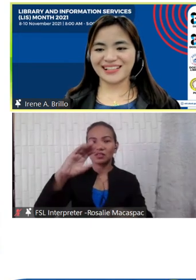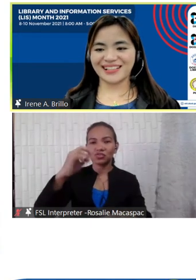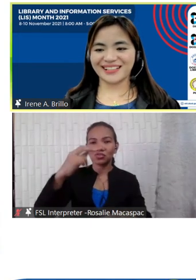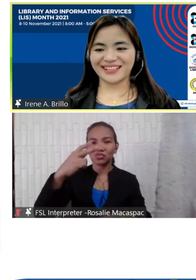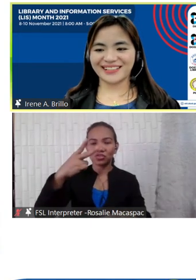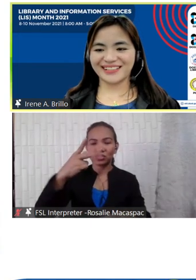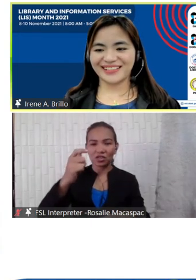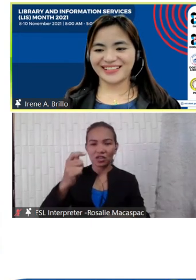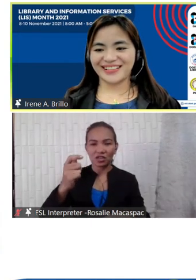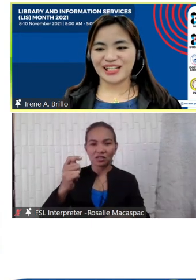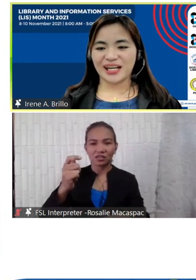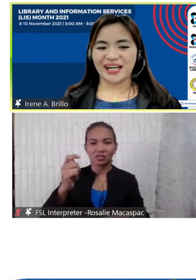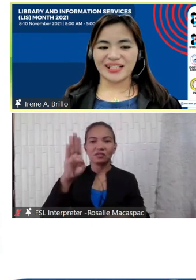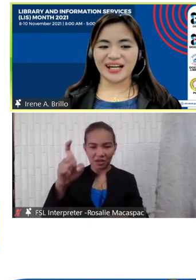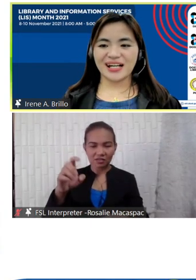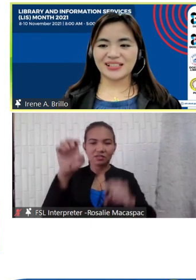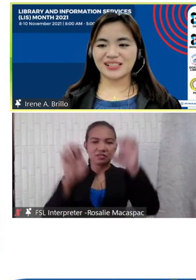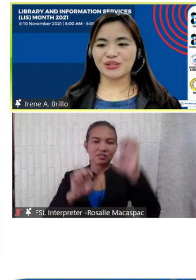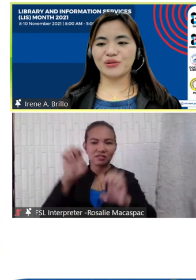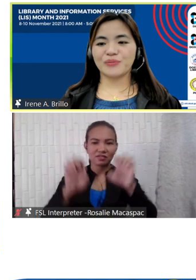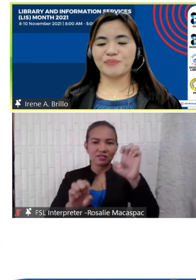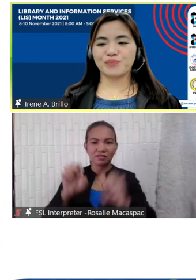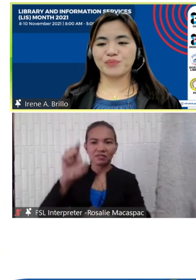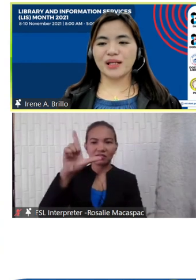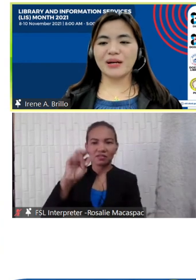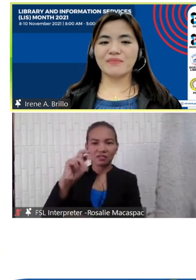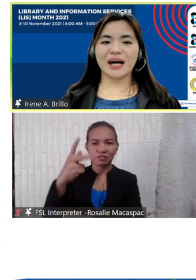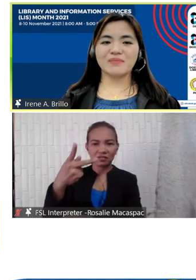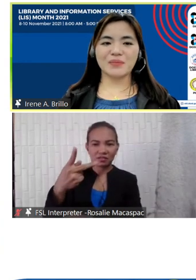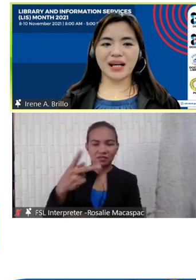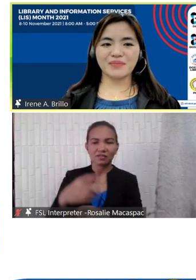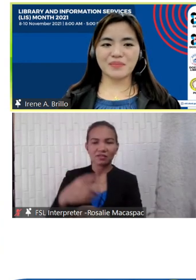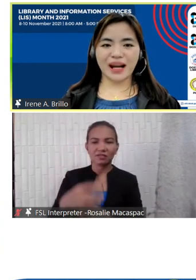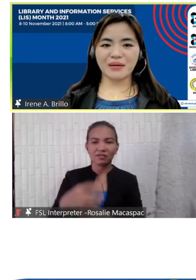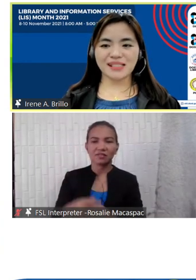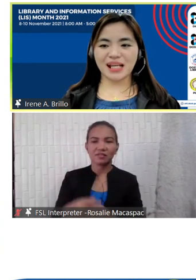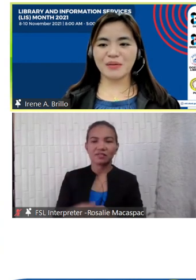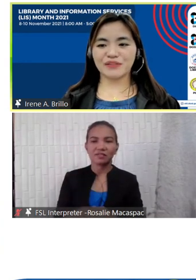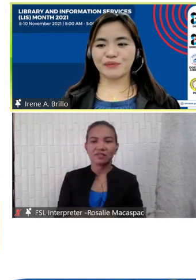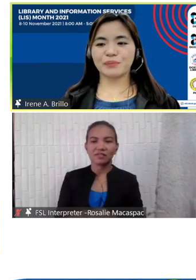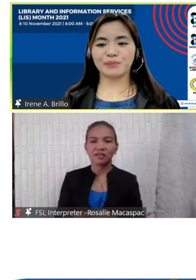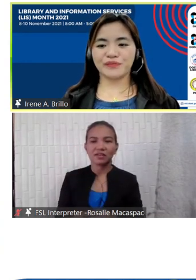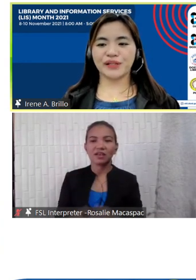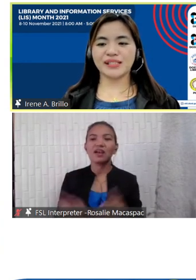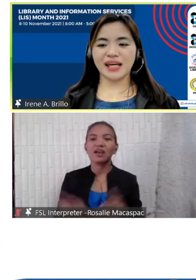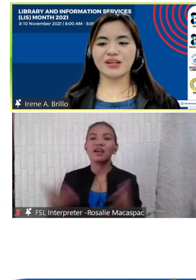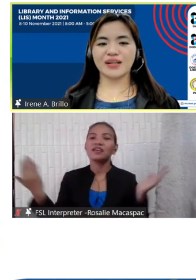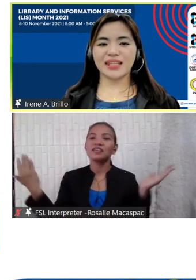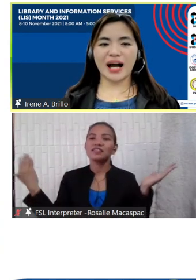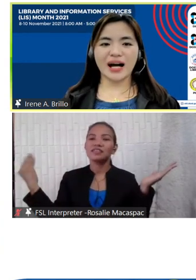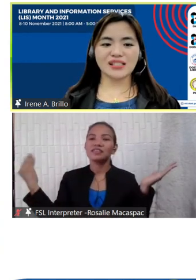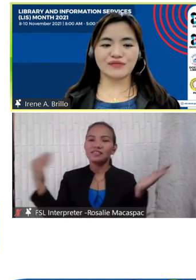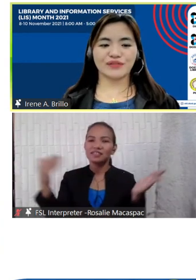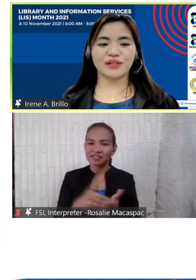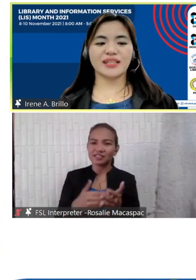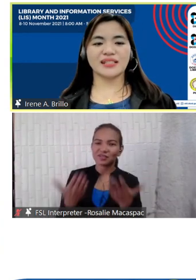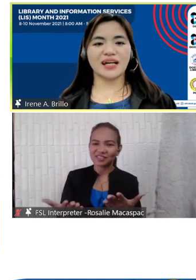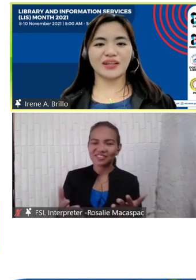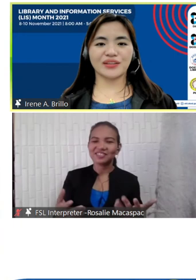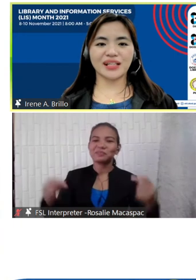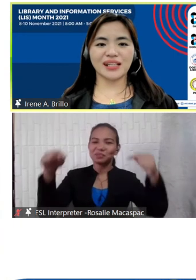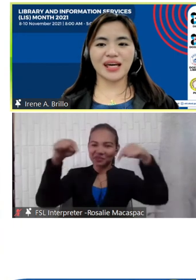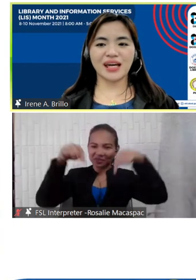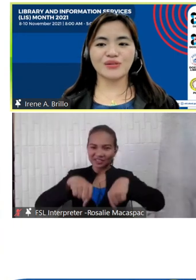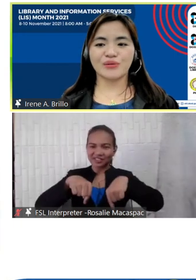evaluation link. Ayan. So, muli, maraming salamat for staying with us for